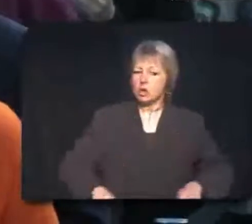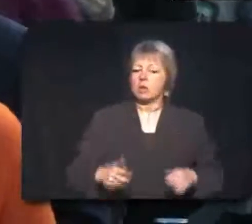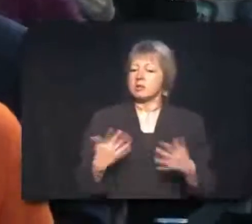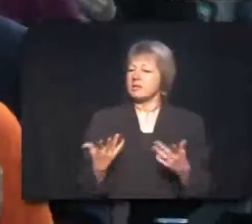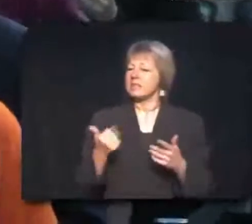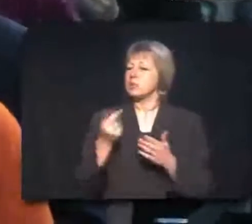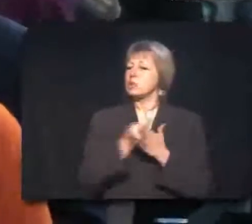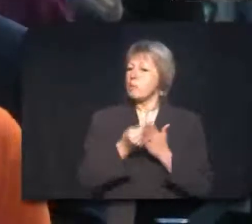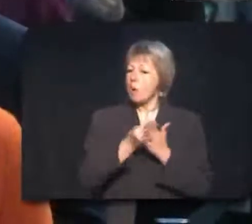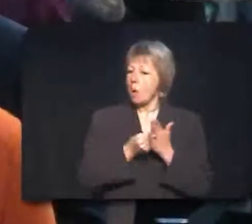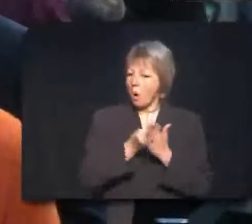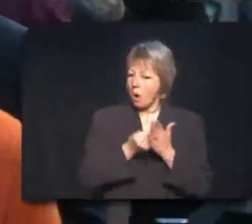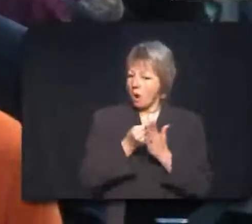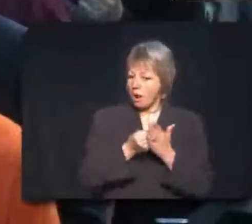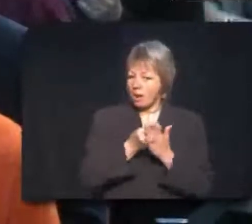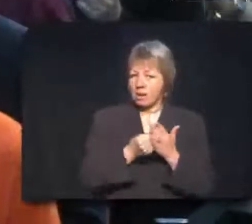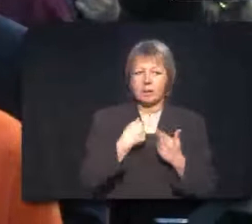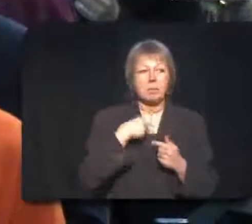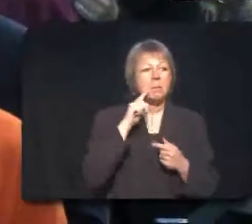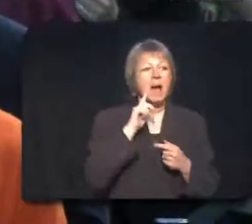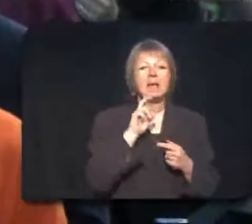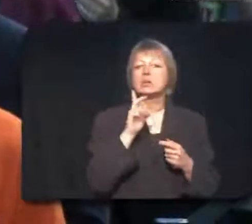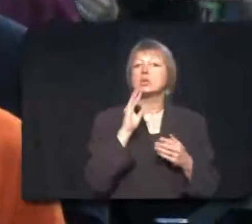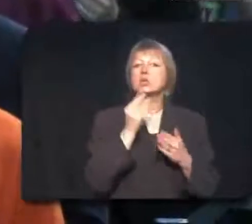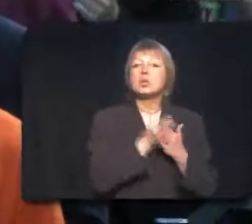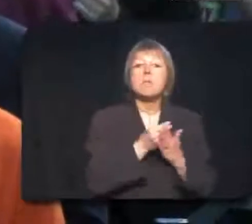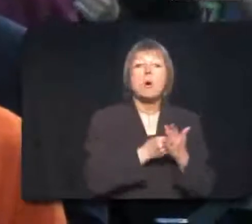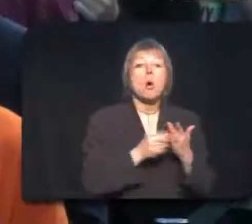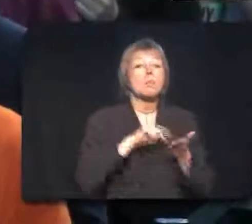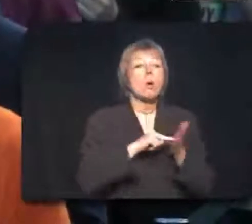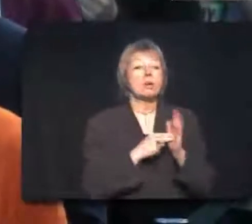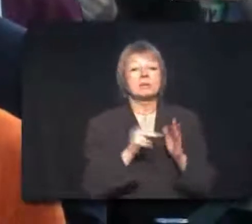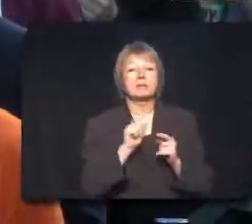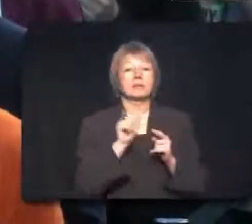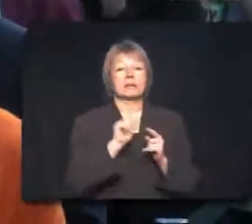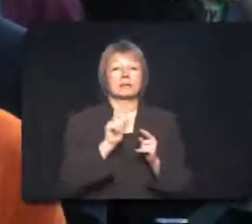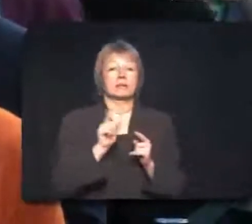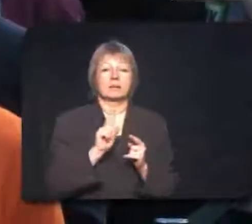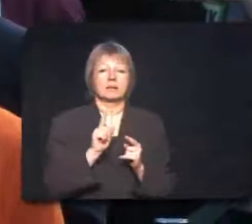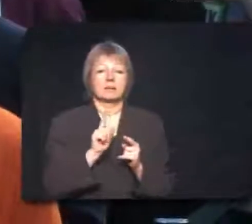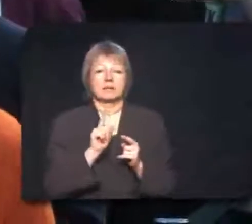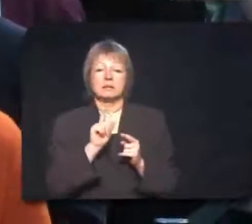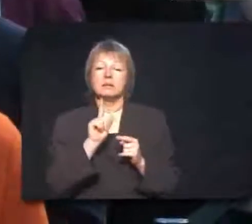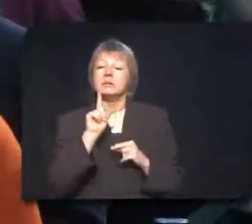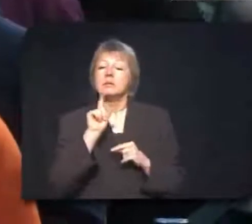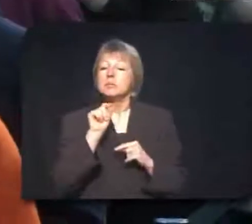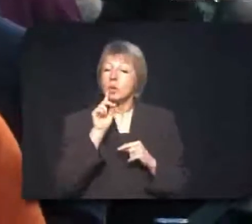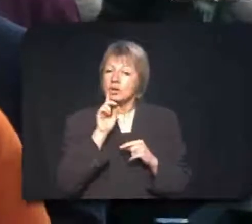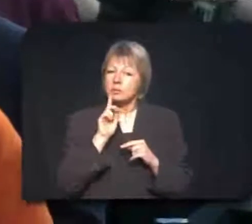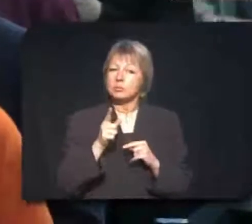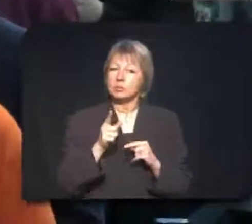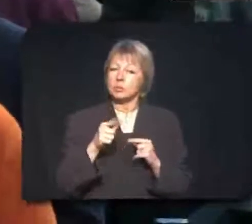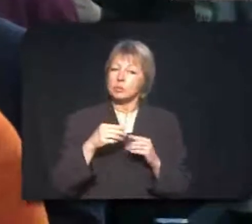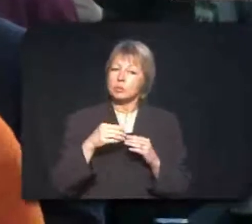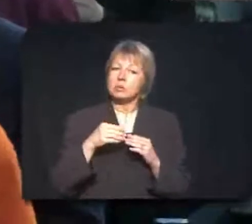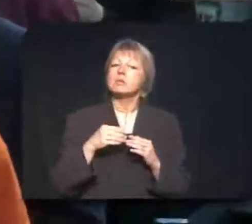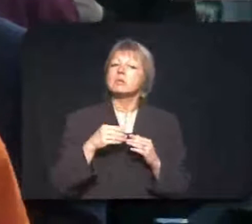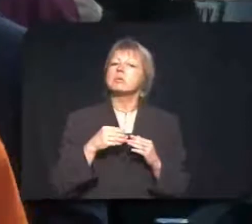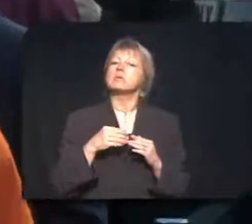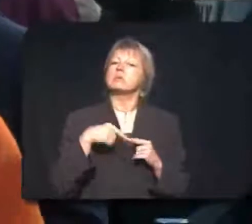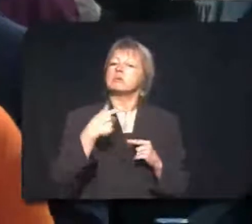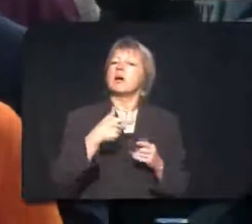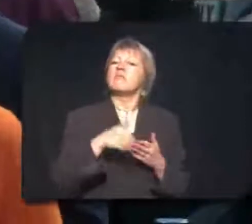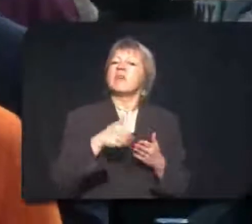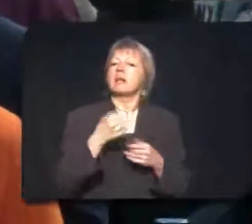damit meine ich dann keine Symbolpolitik Symbolpolitik wäre es wenn wir nicht danach weiterarbeiten und es entwickeln würden aber das wollen wir